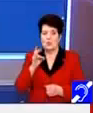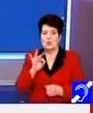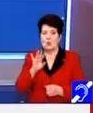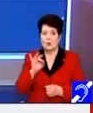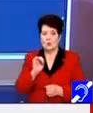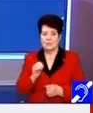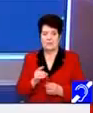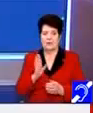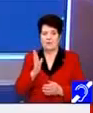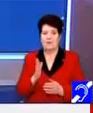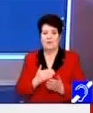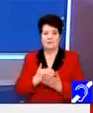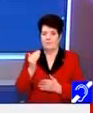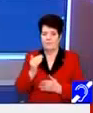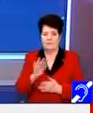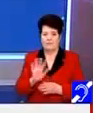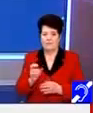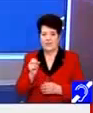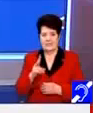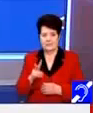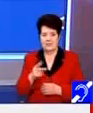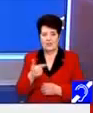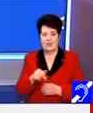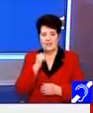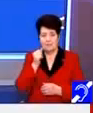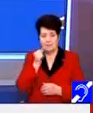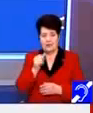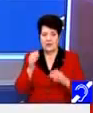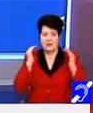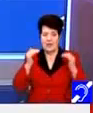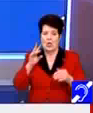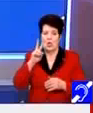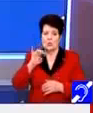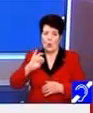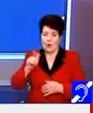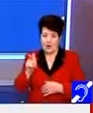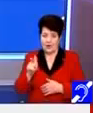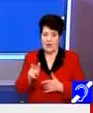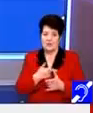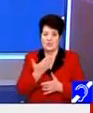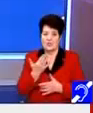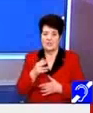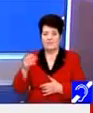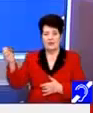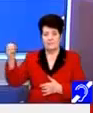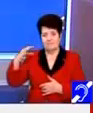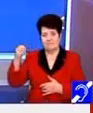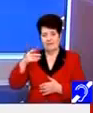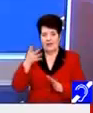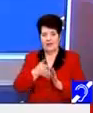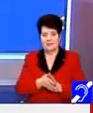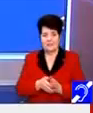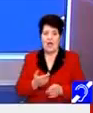nu vor depăși 13 grade Celsius. Mâine cerul va fi acoperit de nori, dar vor mai apărea și câteva raze de soare pe la